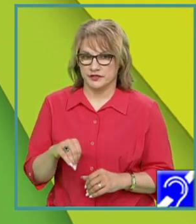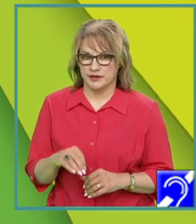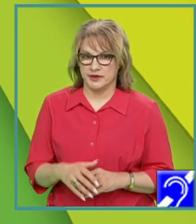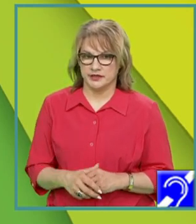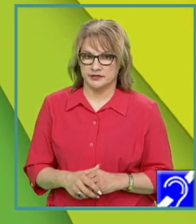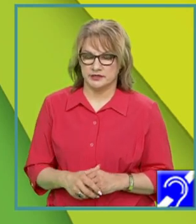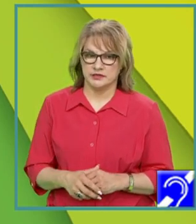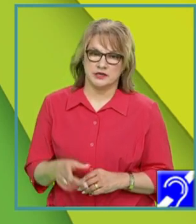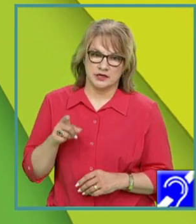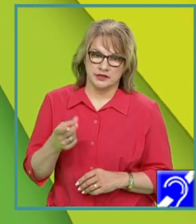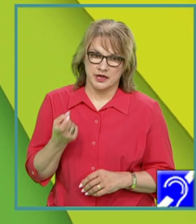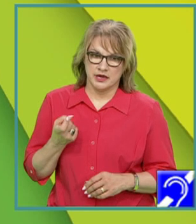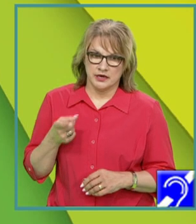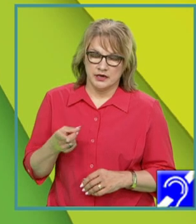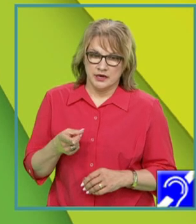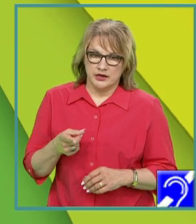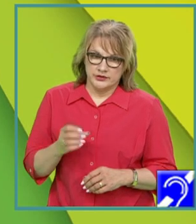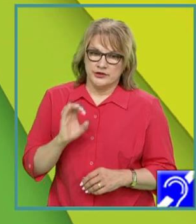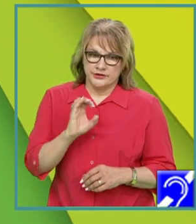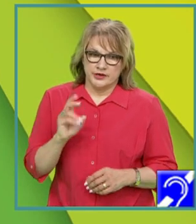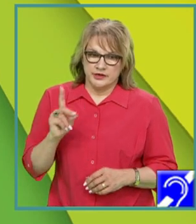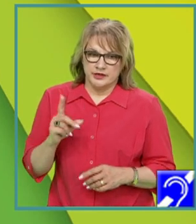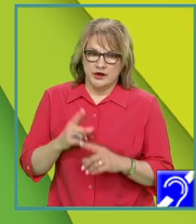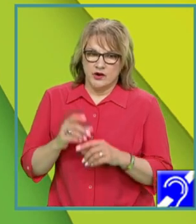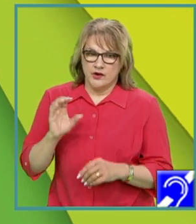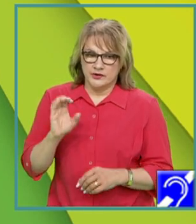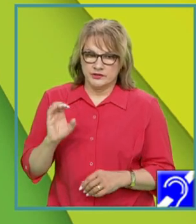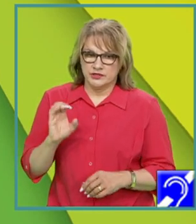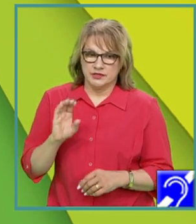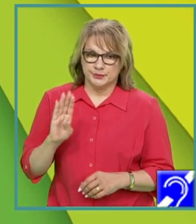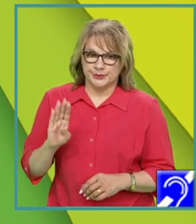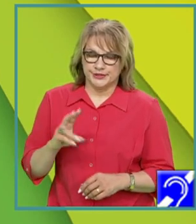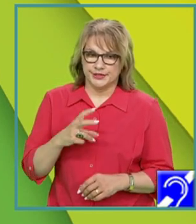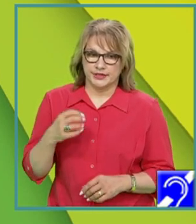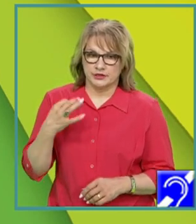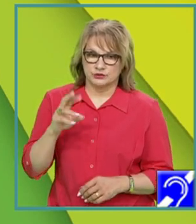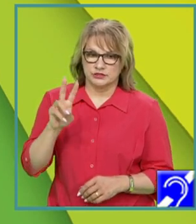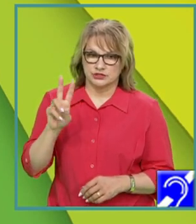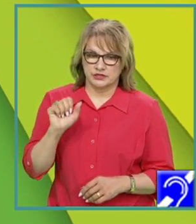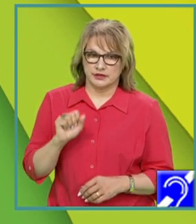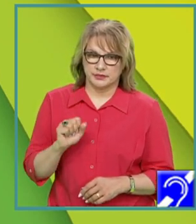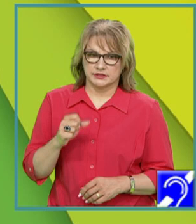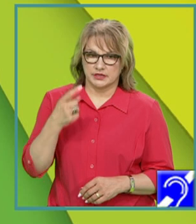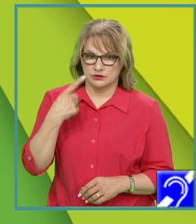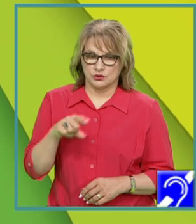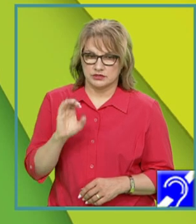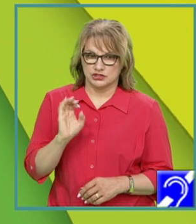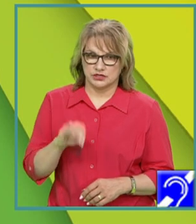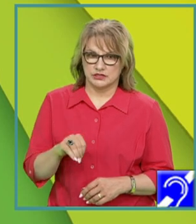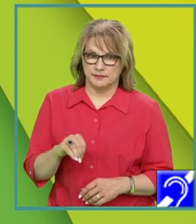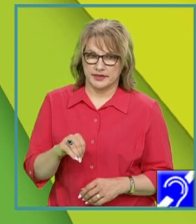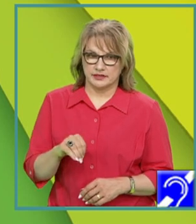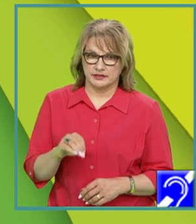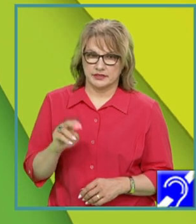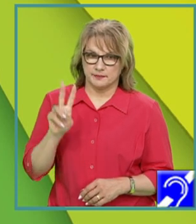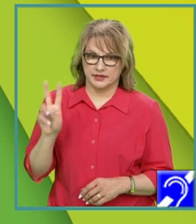și de aici CD orice b egal cu zece la pătrat adică 100 de cm